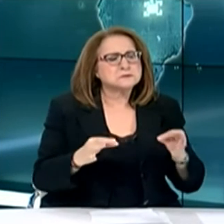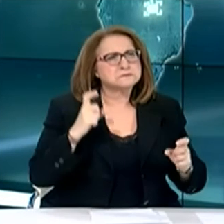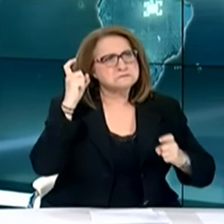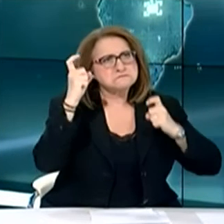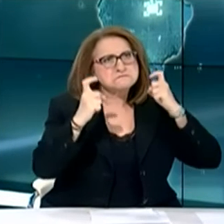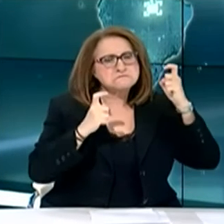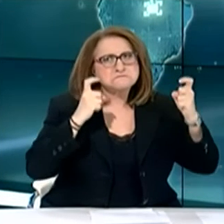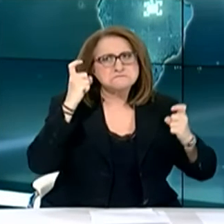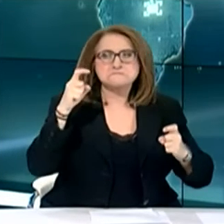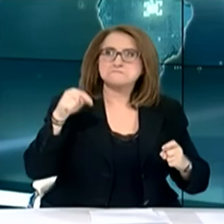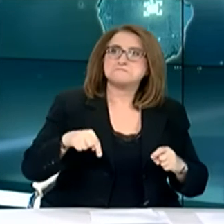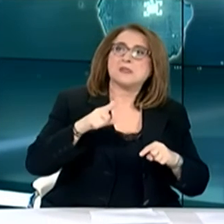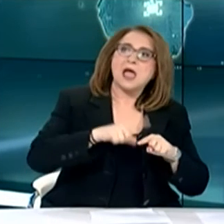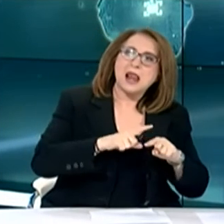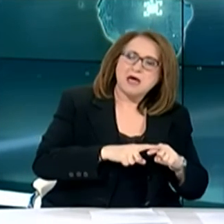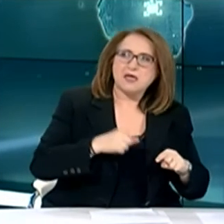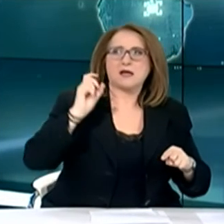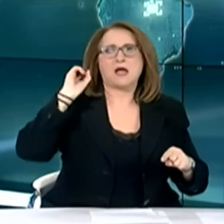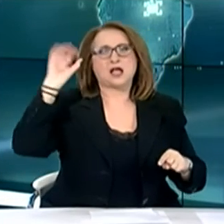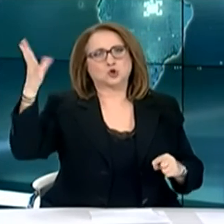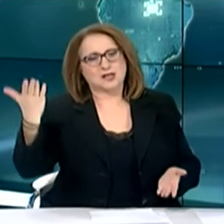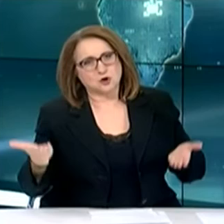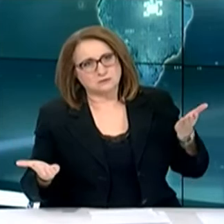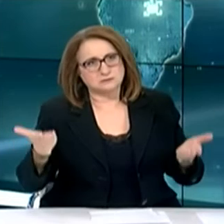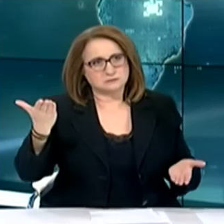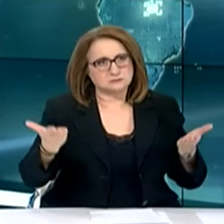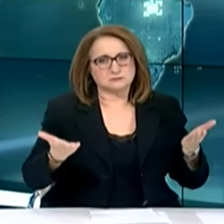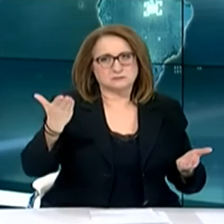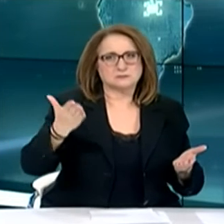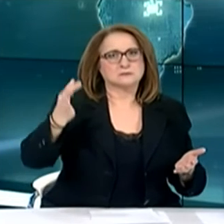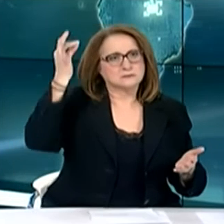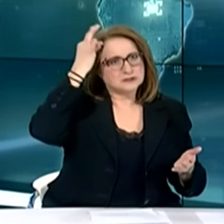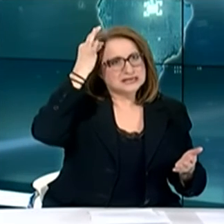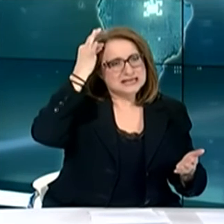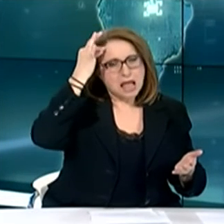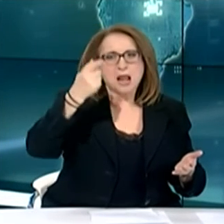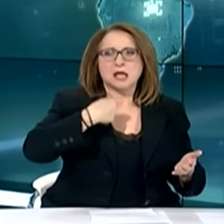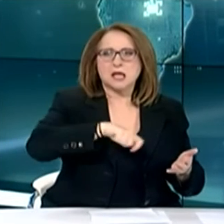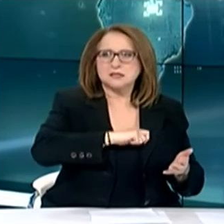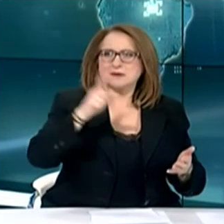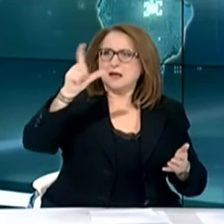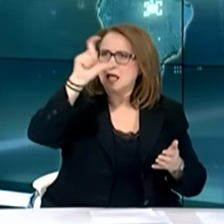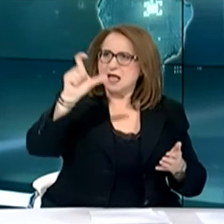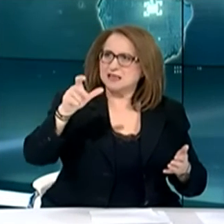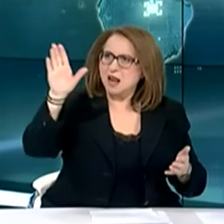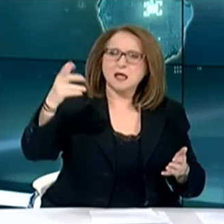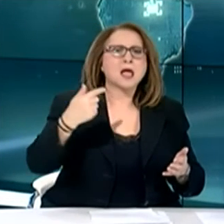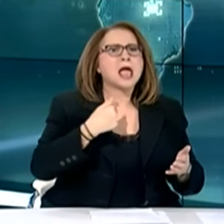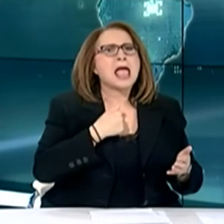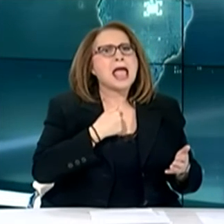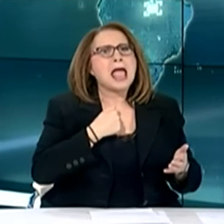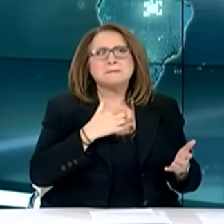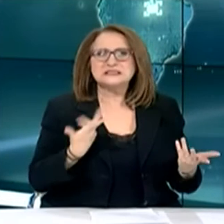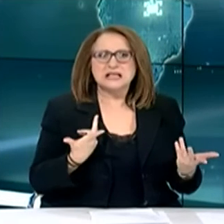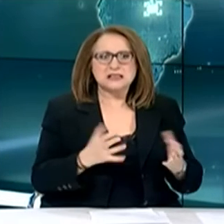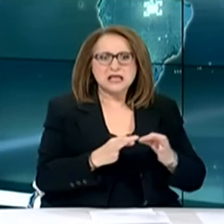χώρες. Πόσα κρούσματα έχουν, πόσους θανάτους. Λένε ότι οι Γάλλοι και οι Ισπανοί είναι στην ίδια τροχιά με τους Ιταλούς. και λένε ότι μάλλον και εμείς είμαστε, γι' αυτό πήραμε τόσο